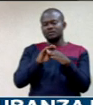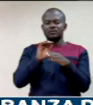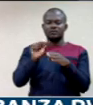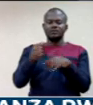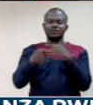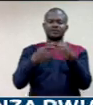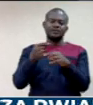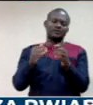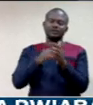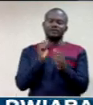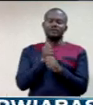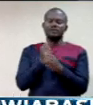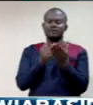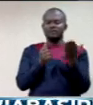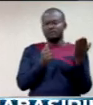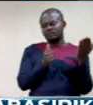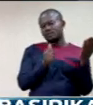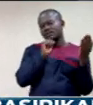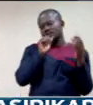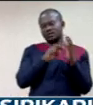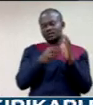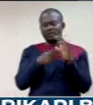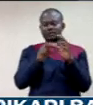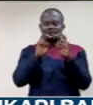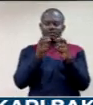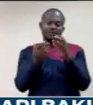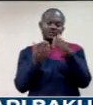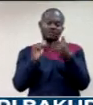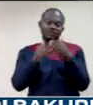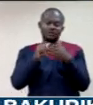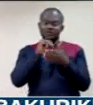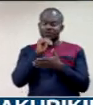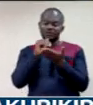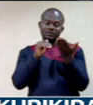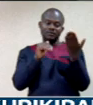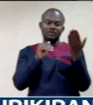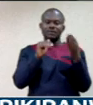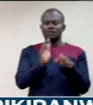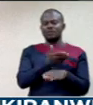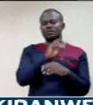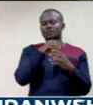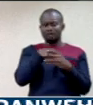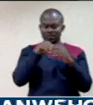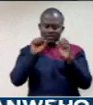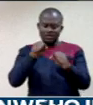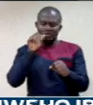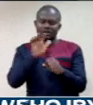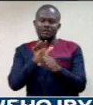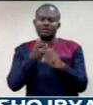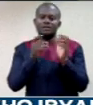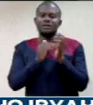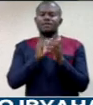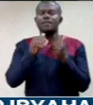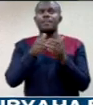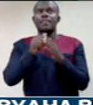zakongera zigasubiraho. Ibyo ntibivuze yuko batazananirwa bakanavamo, birashoboka. Ariko